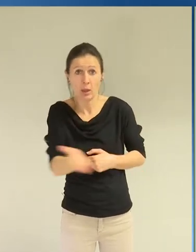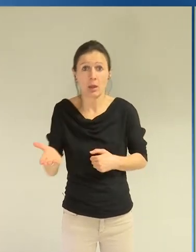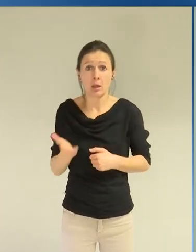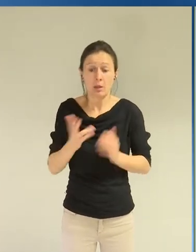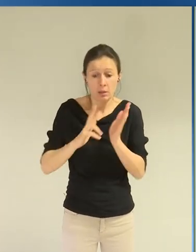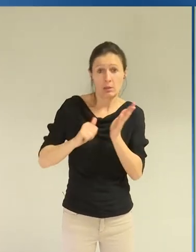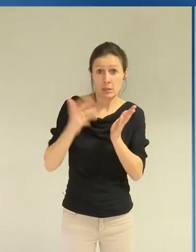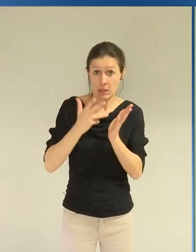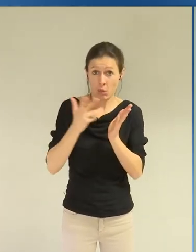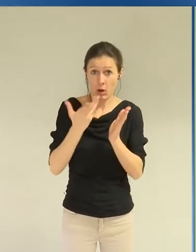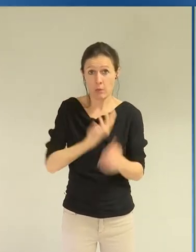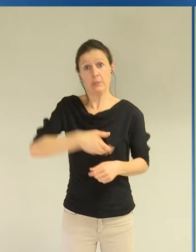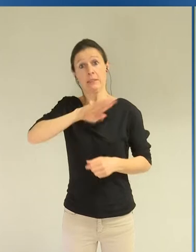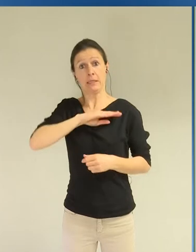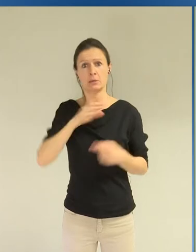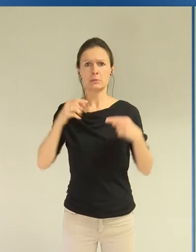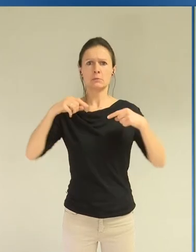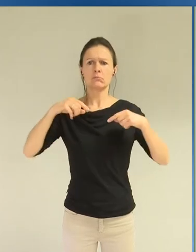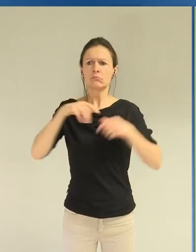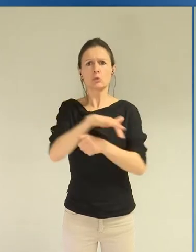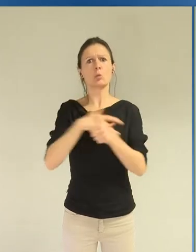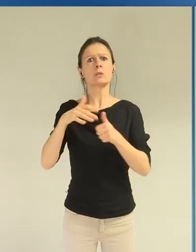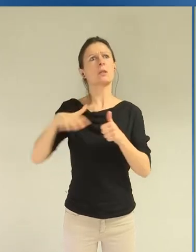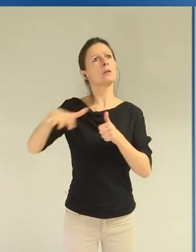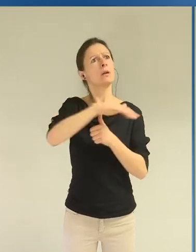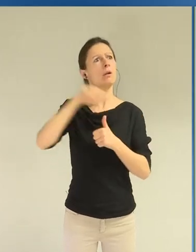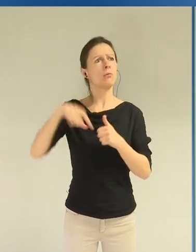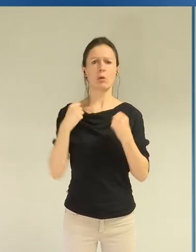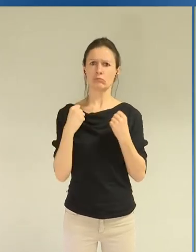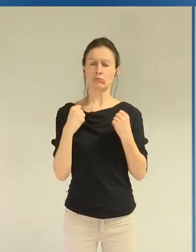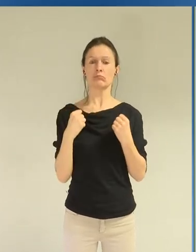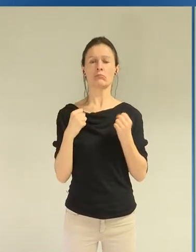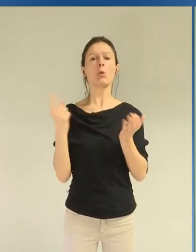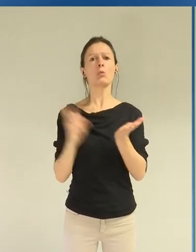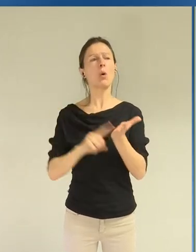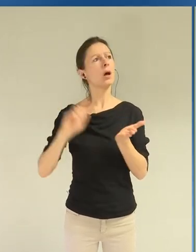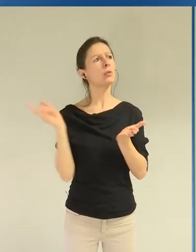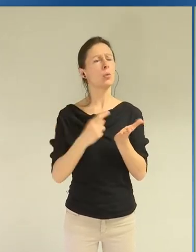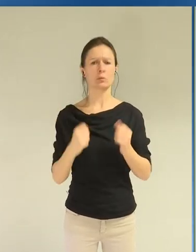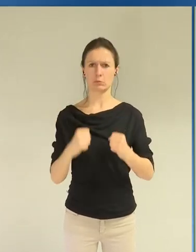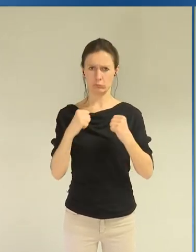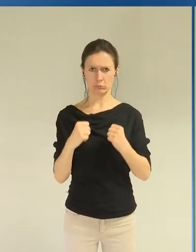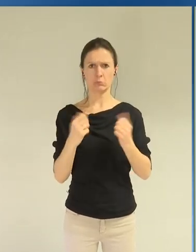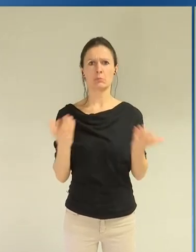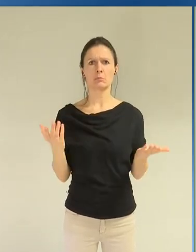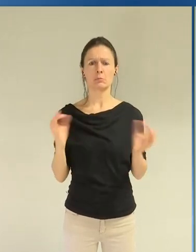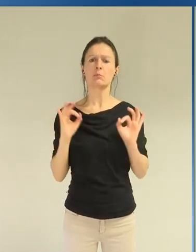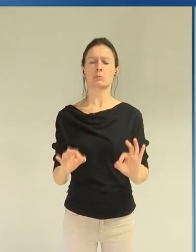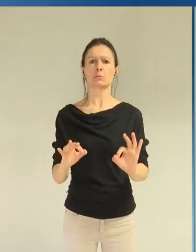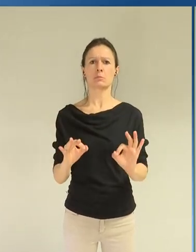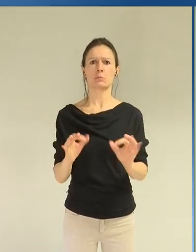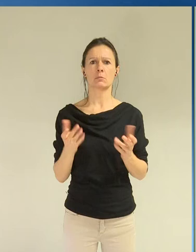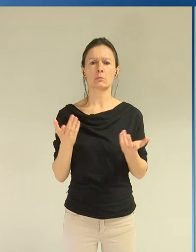tenir debout notre société de faire tenir debout notre droit et être élu de la république